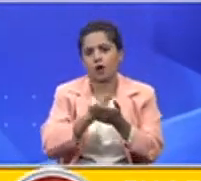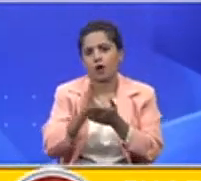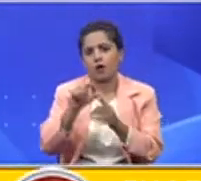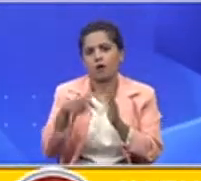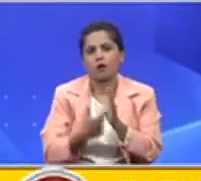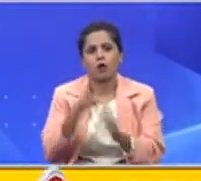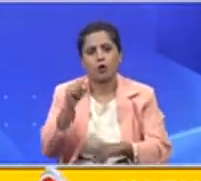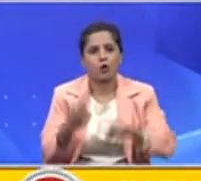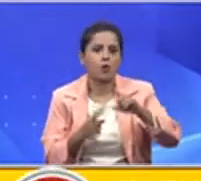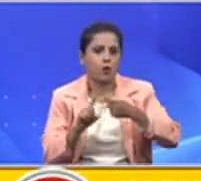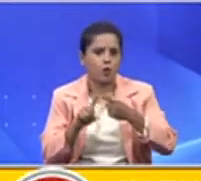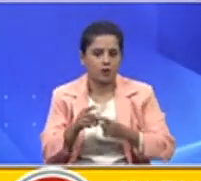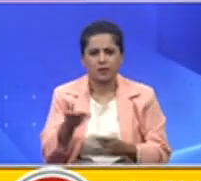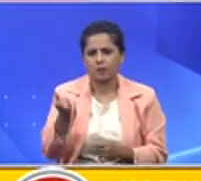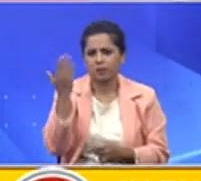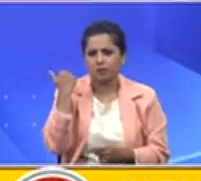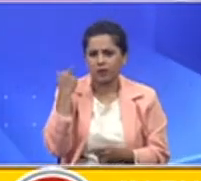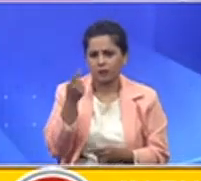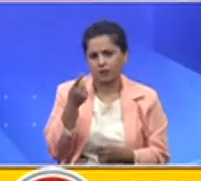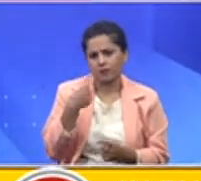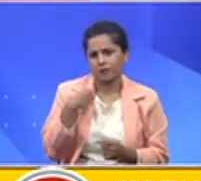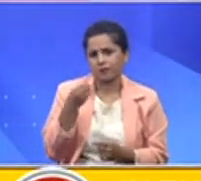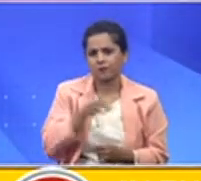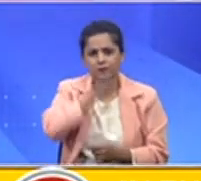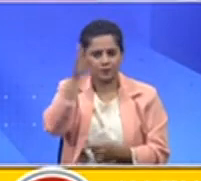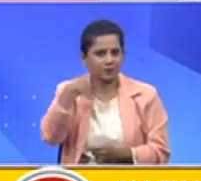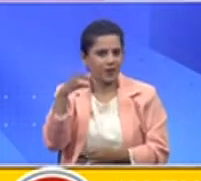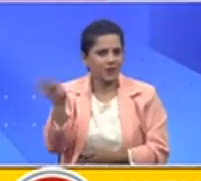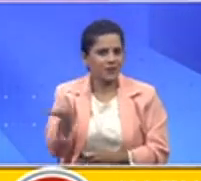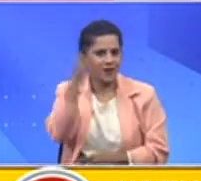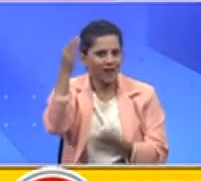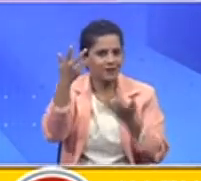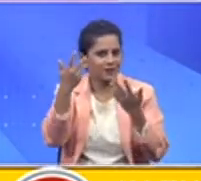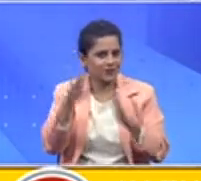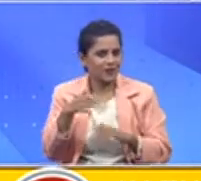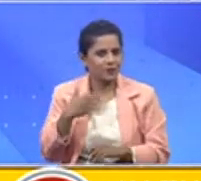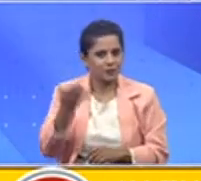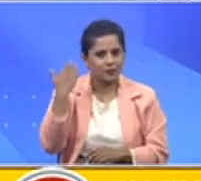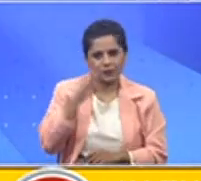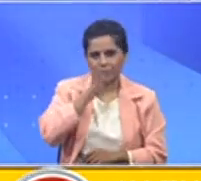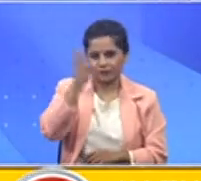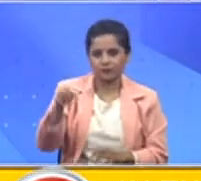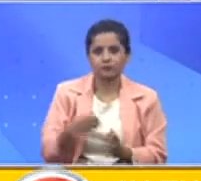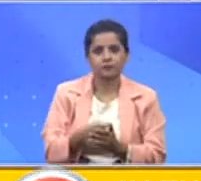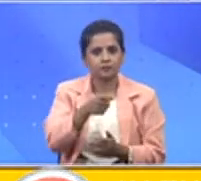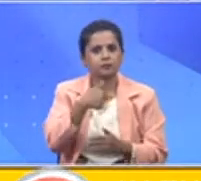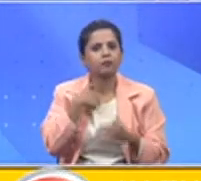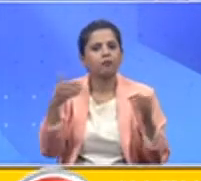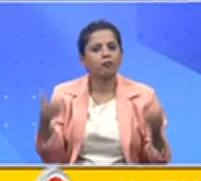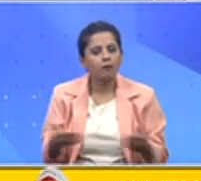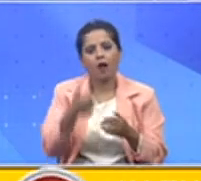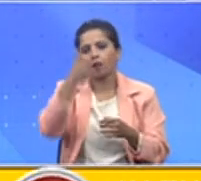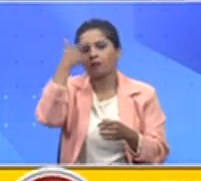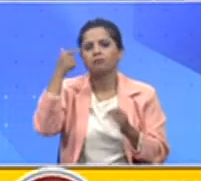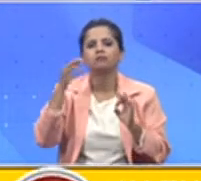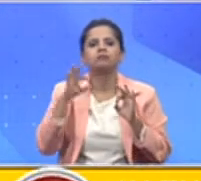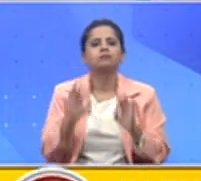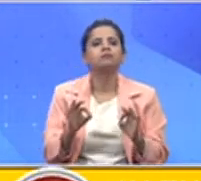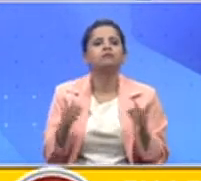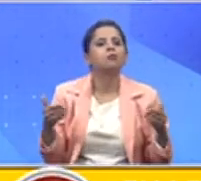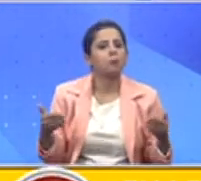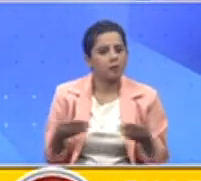बीते दिनों जब मैं फ्रांस गया था तो इन से मेरी मुलाकात हुई थी